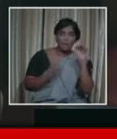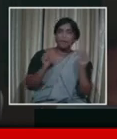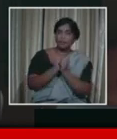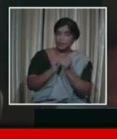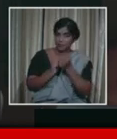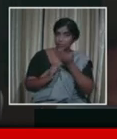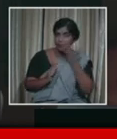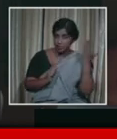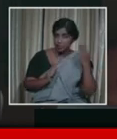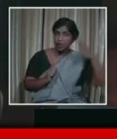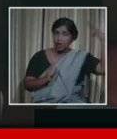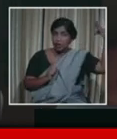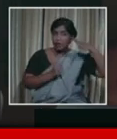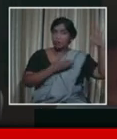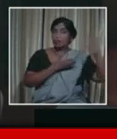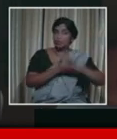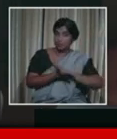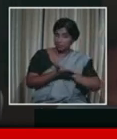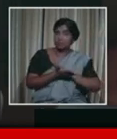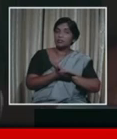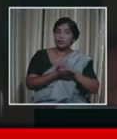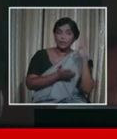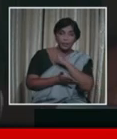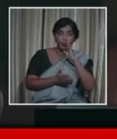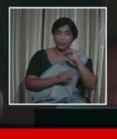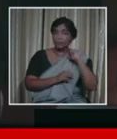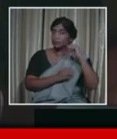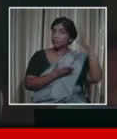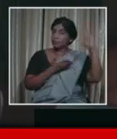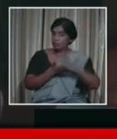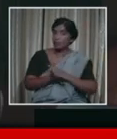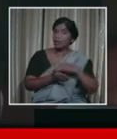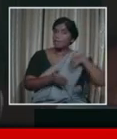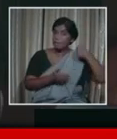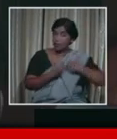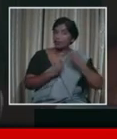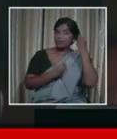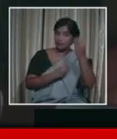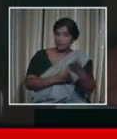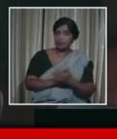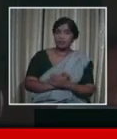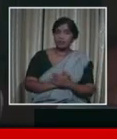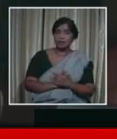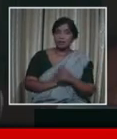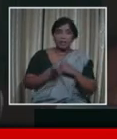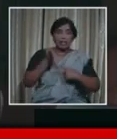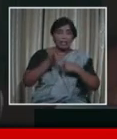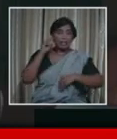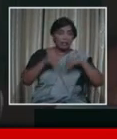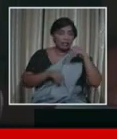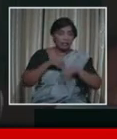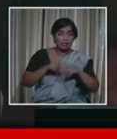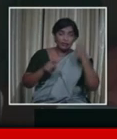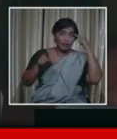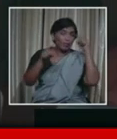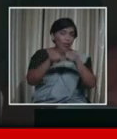puluwan surya balaya sulang balaya sandaha naayakathwaya denna politicians la vitarak passen gipannannata